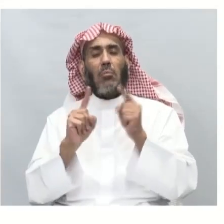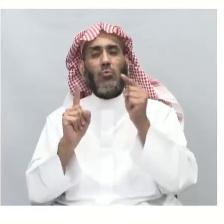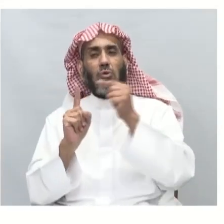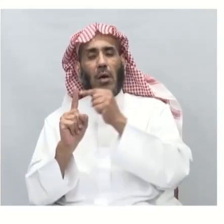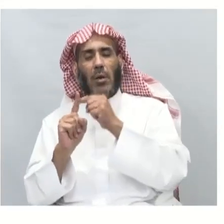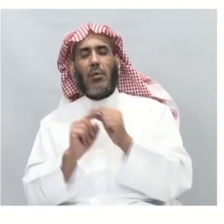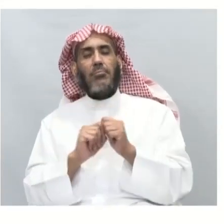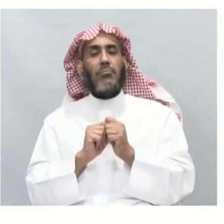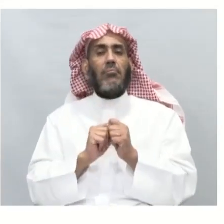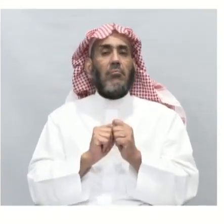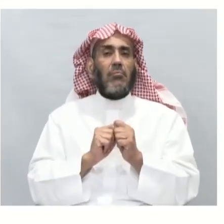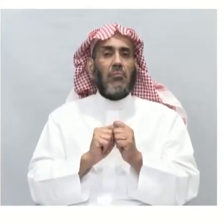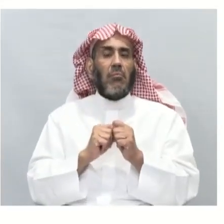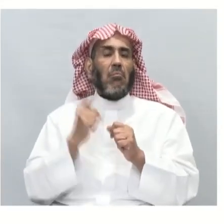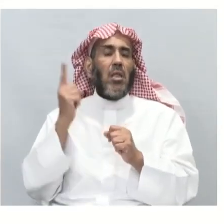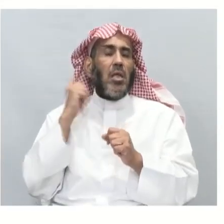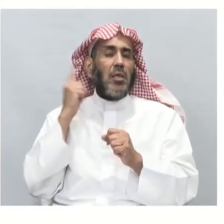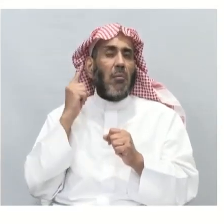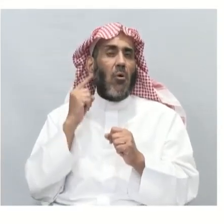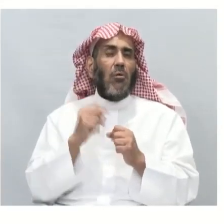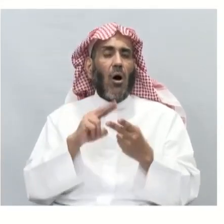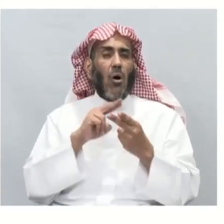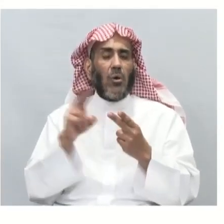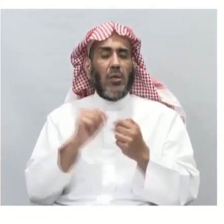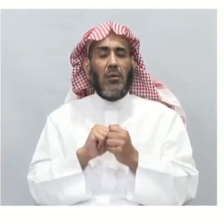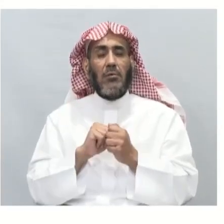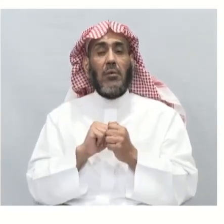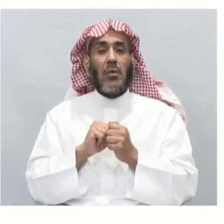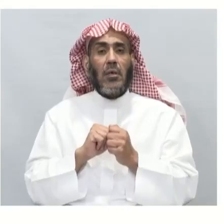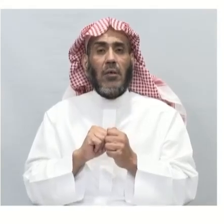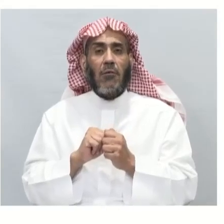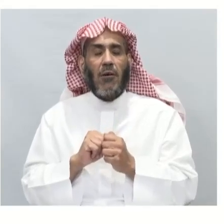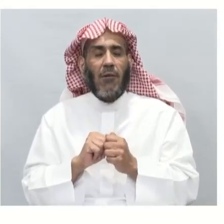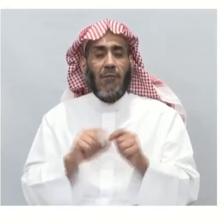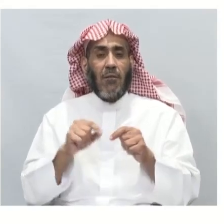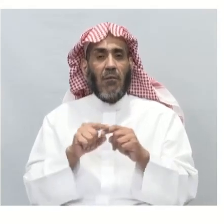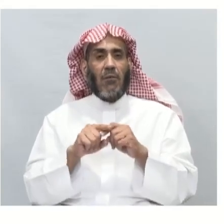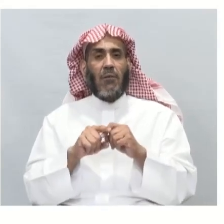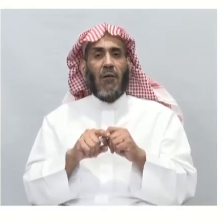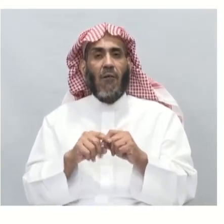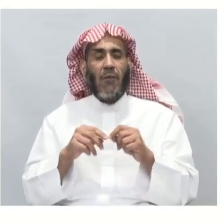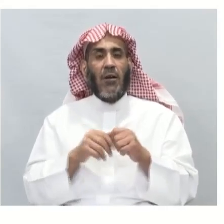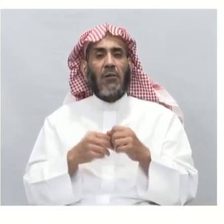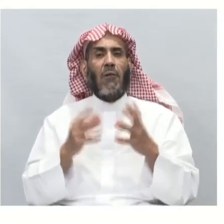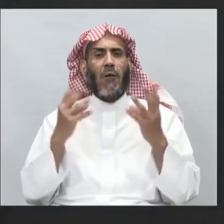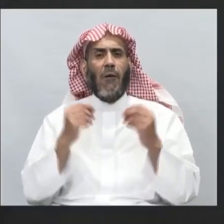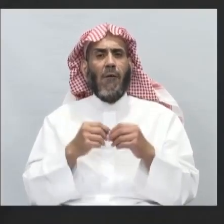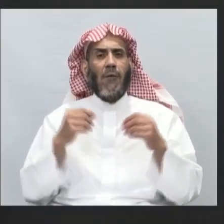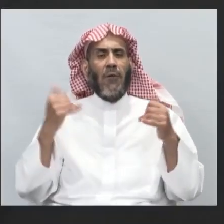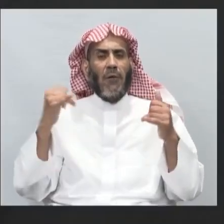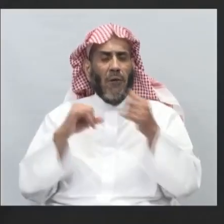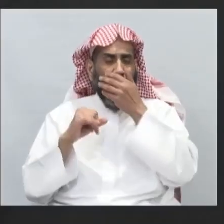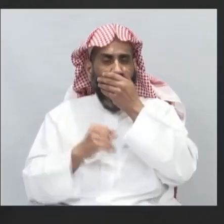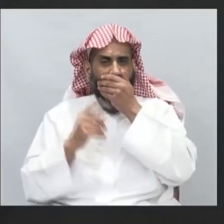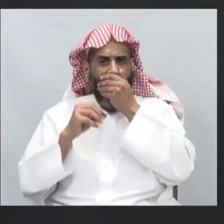ايش من يستمع اليك او الرساله بالاصح وه هذه ايضا تعد في علم الاتصال من العناصر